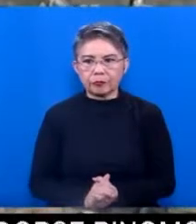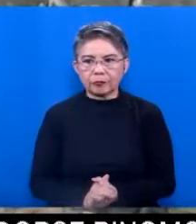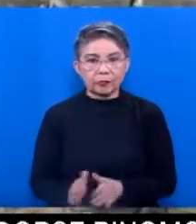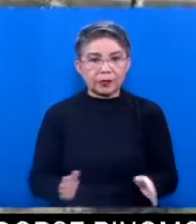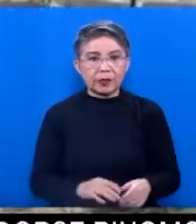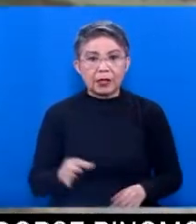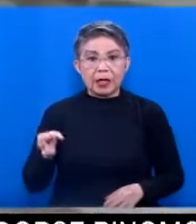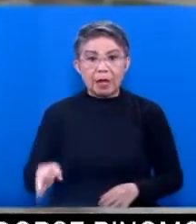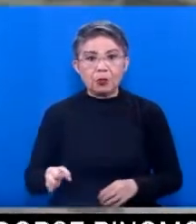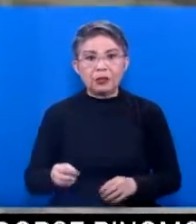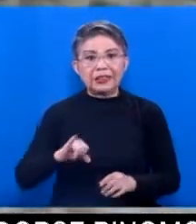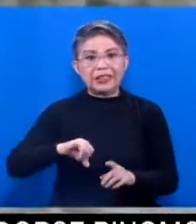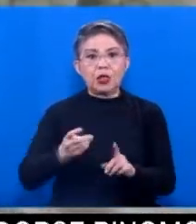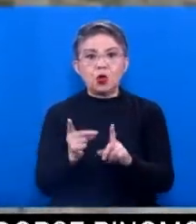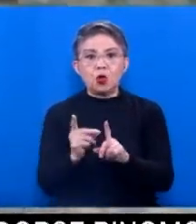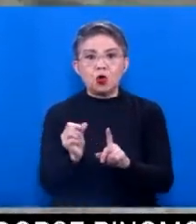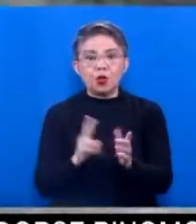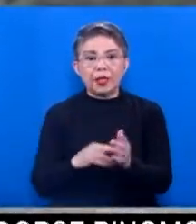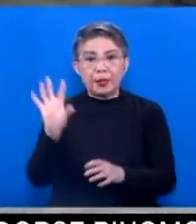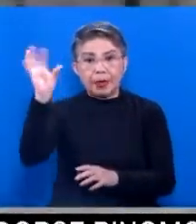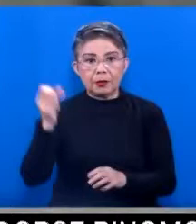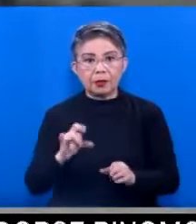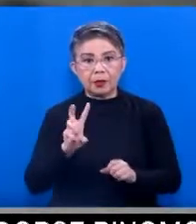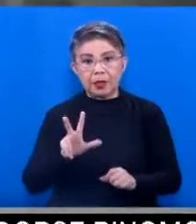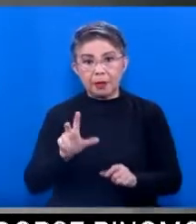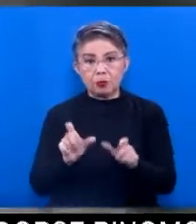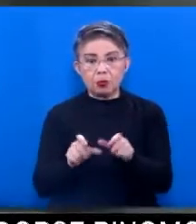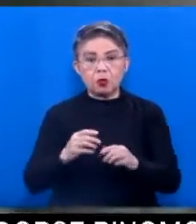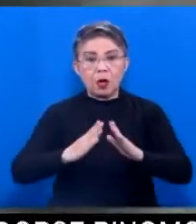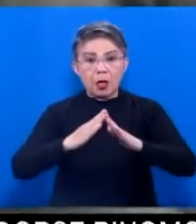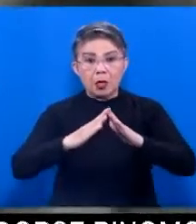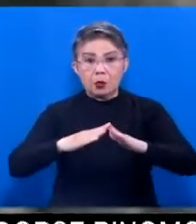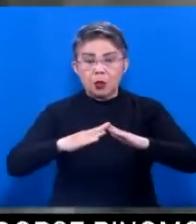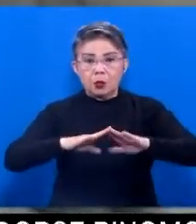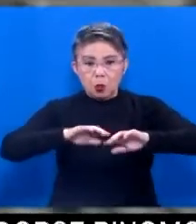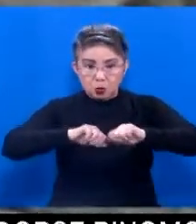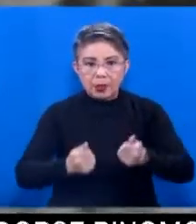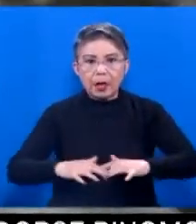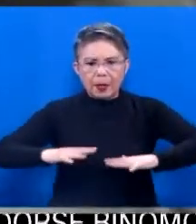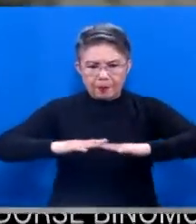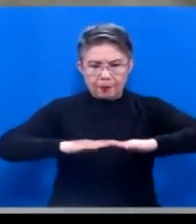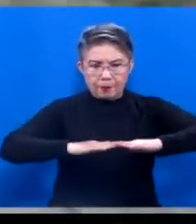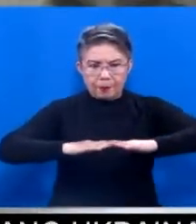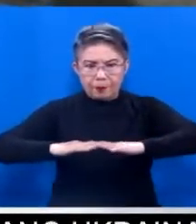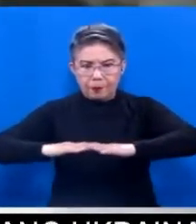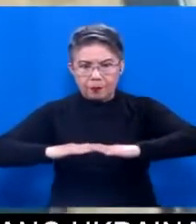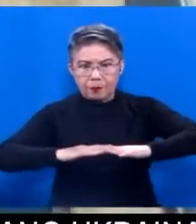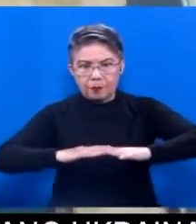Sementara itu di Kampung Cihuni Lebak, Banten, sebanyak 30 rumah warga rusak cukup parah akibat pergerakan tanah yang terjadi beberapa hari